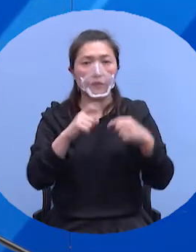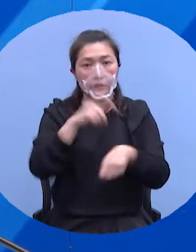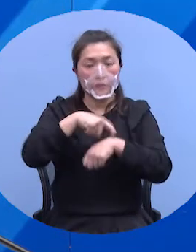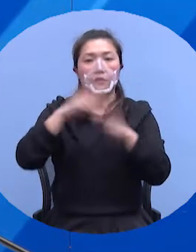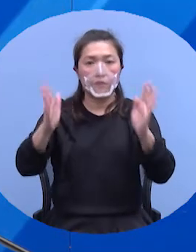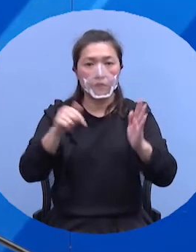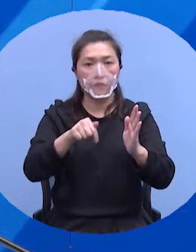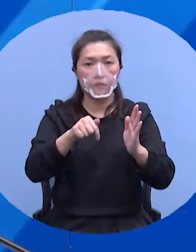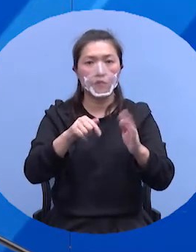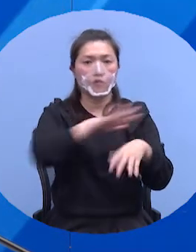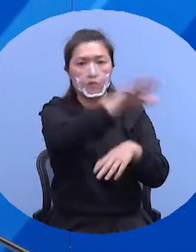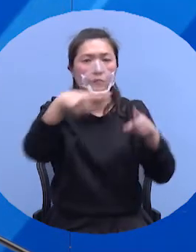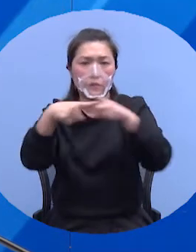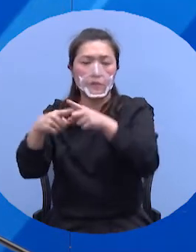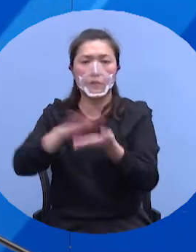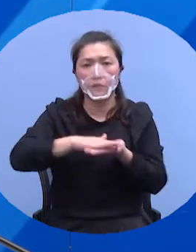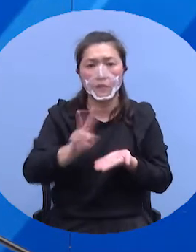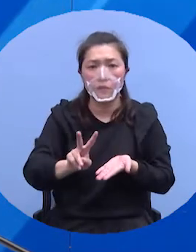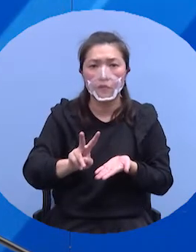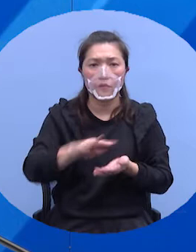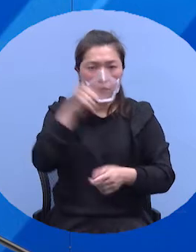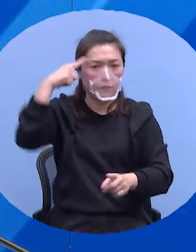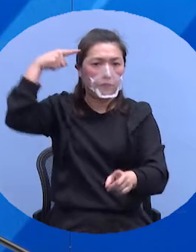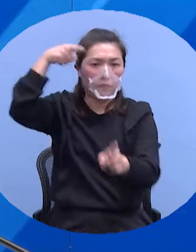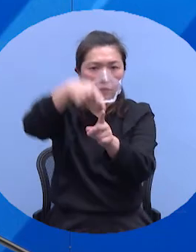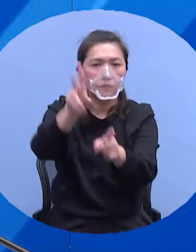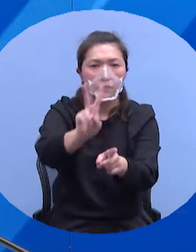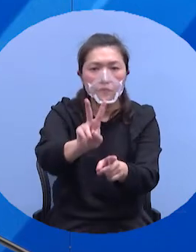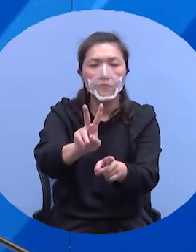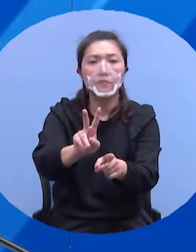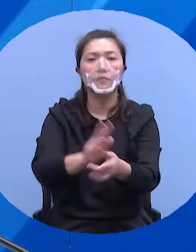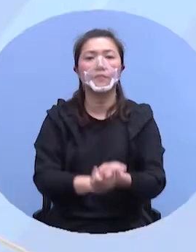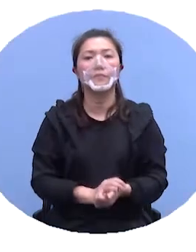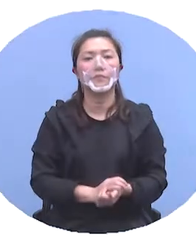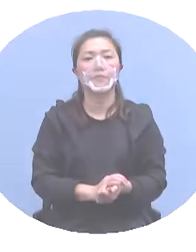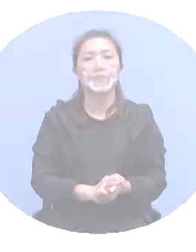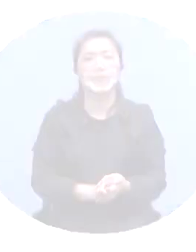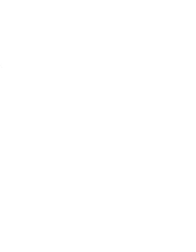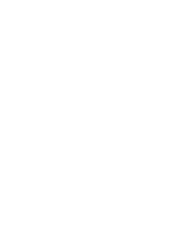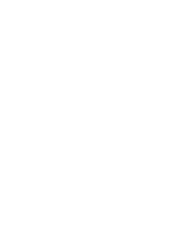間，大家同做一件事，都係向住一個目標咧嚟到去邁進。